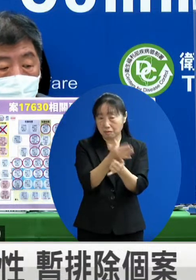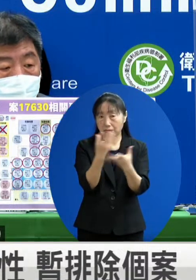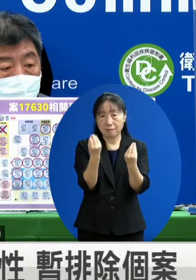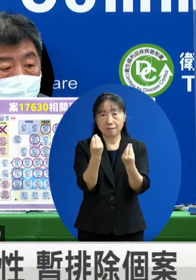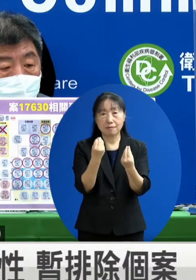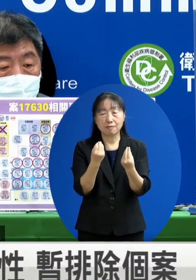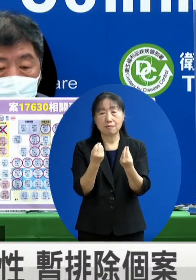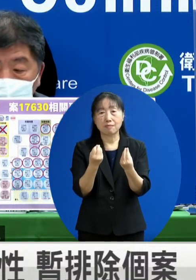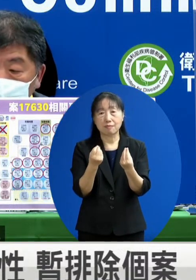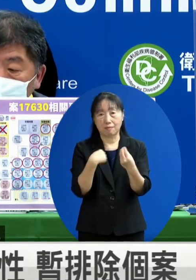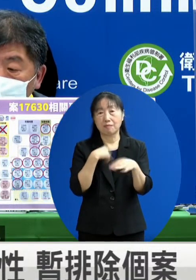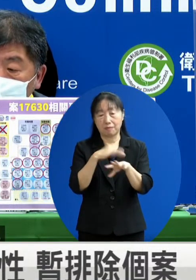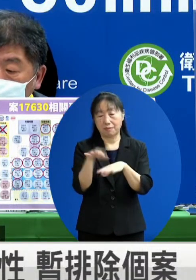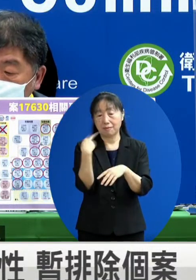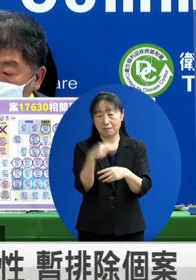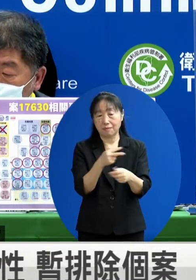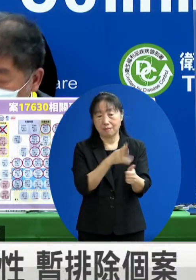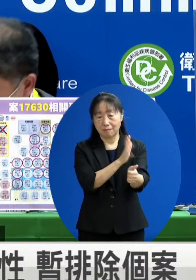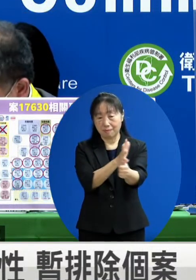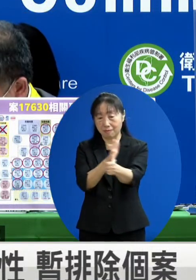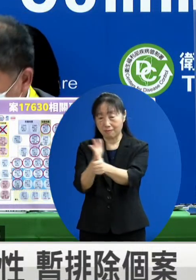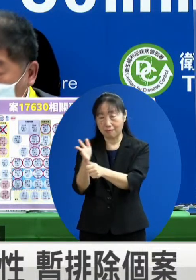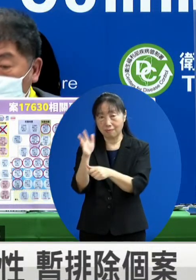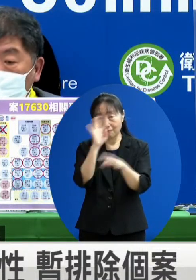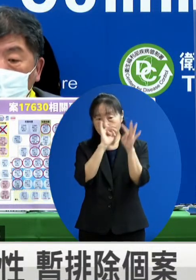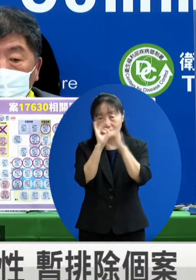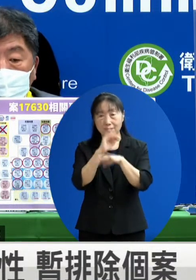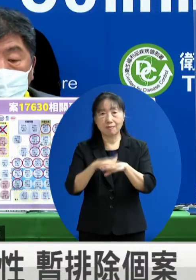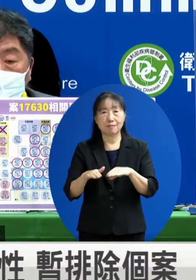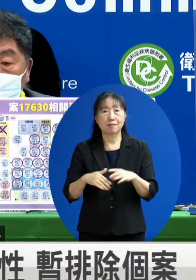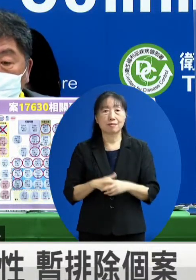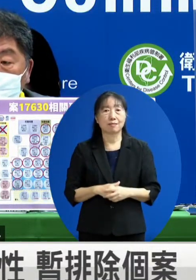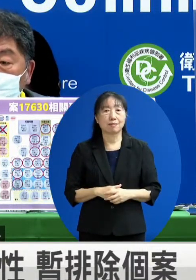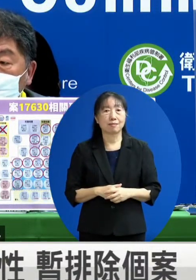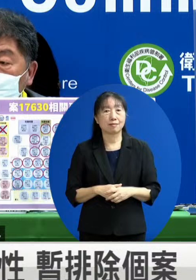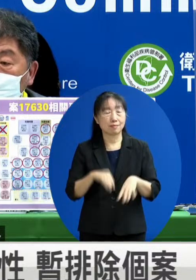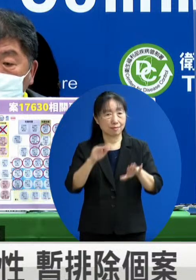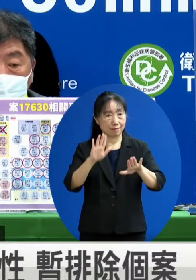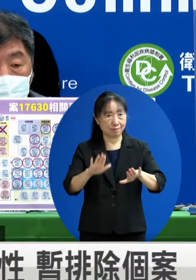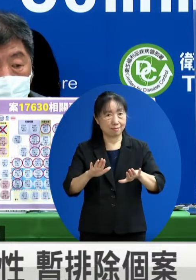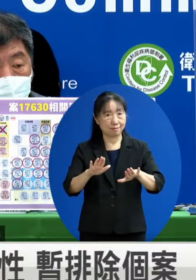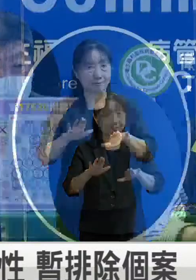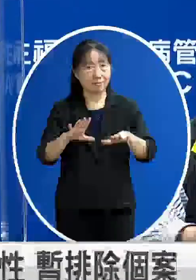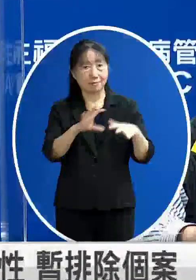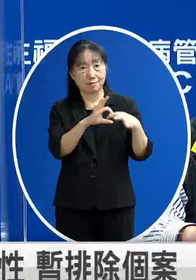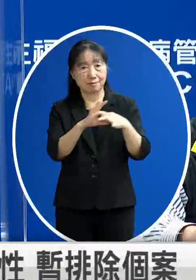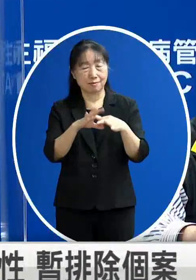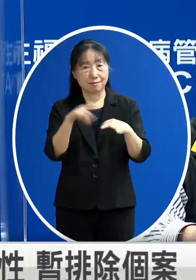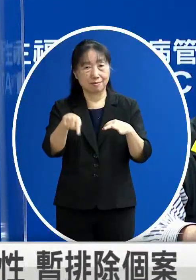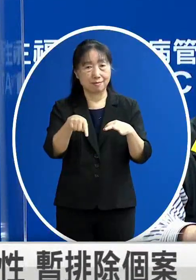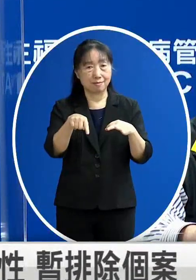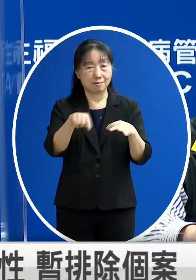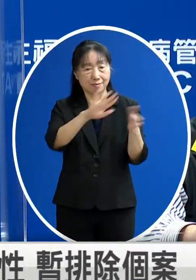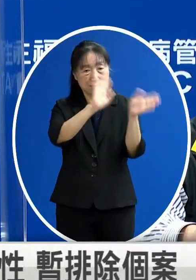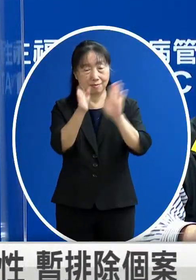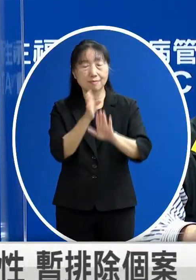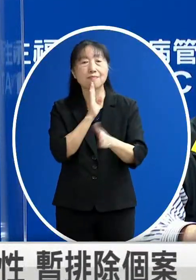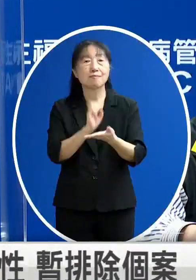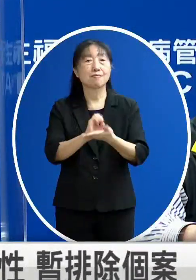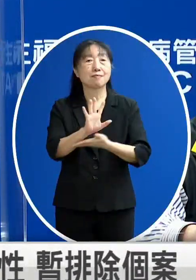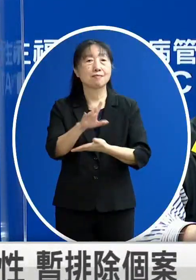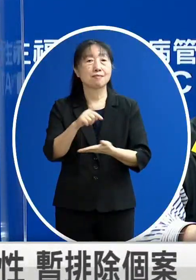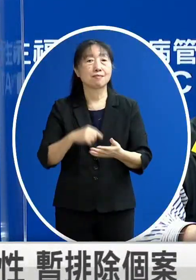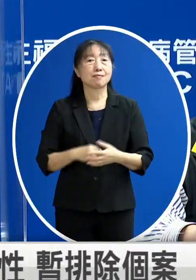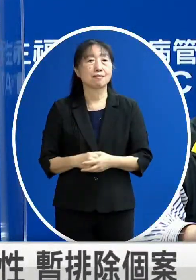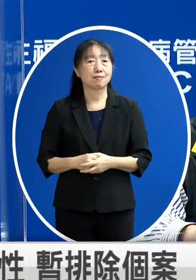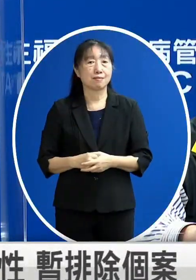两方面我们都会积极去调查。好，那这今天的一个相关的个案跟大家来做报告，